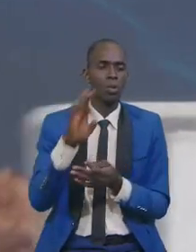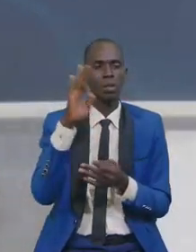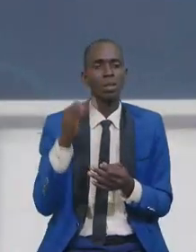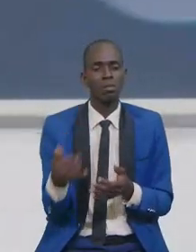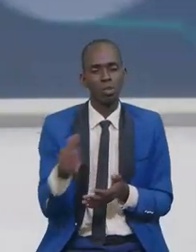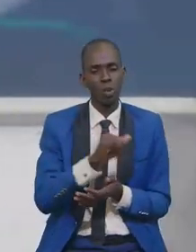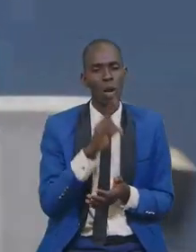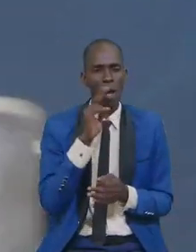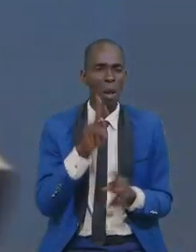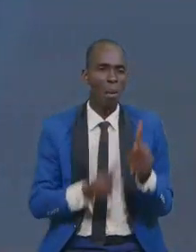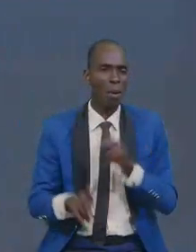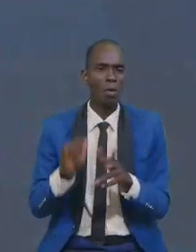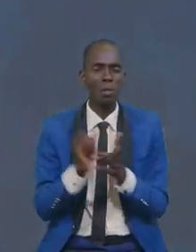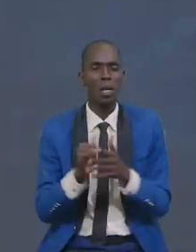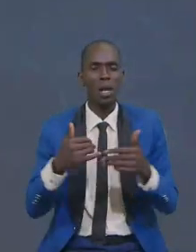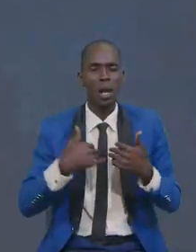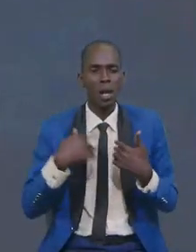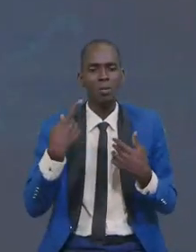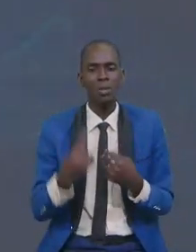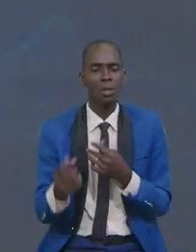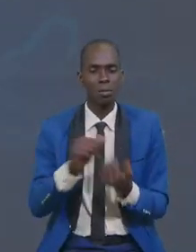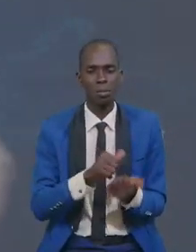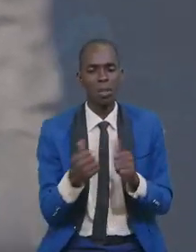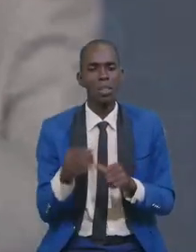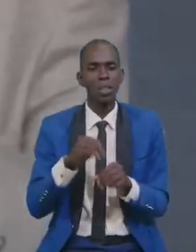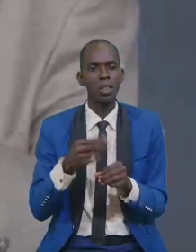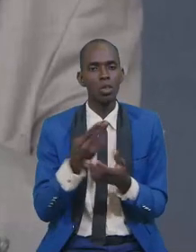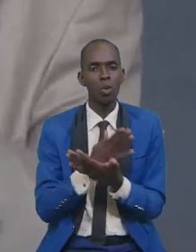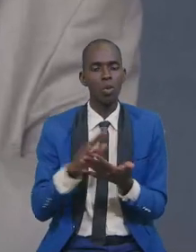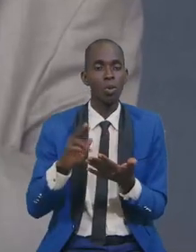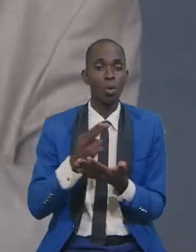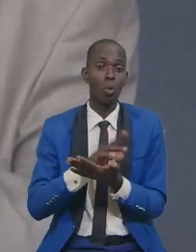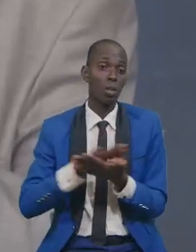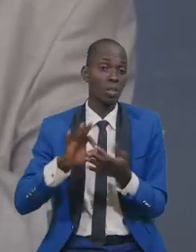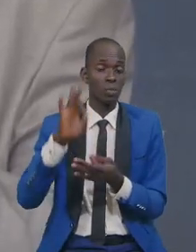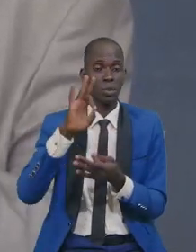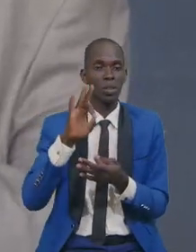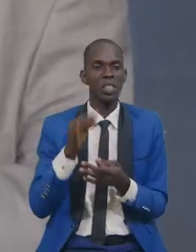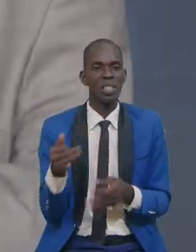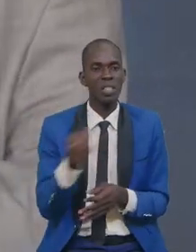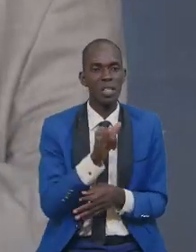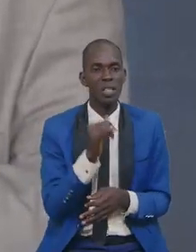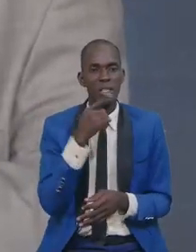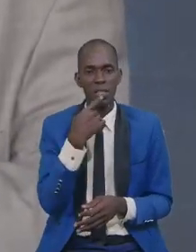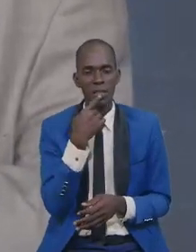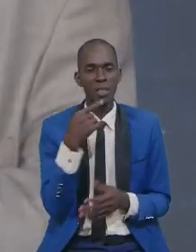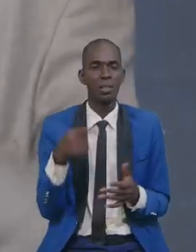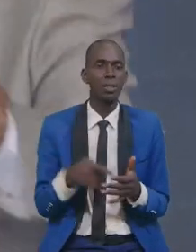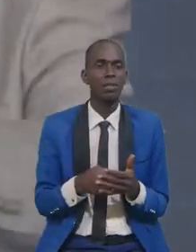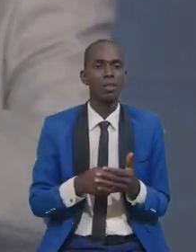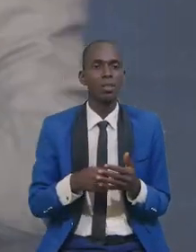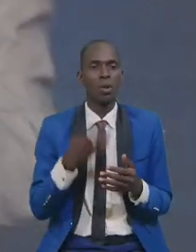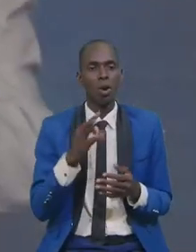Saint-Esprit, ceux-là, ils ont le baptême dans le Saint-Esprit. Il dit cela